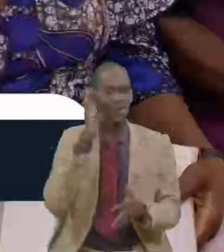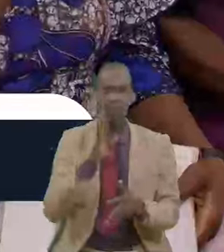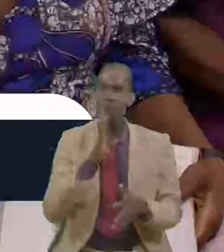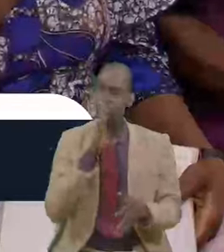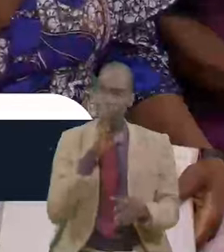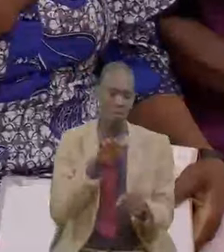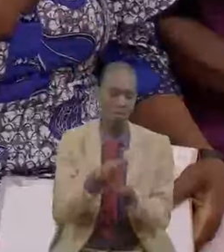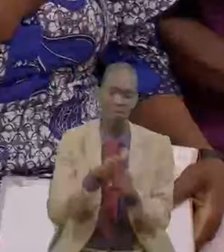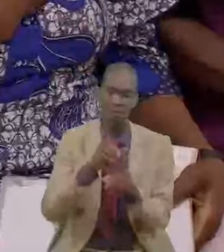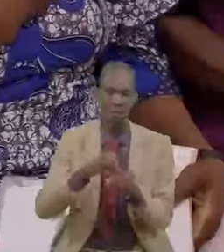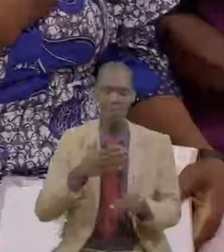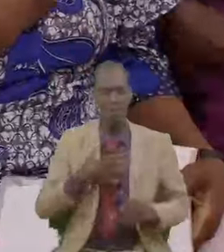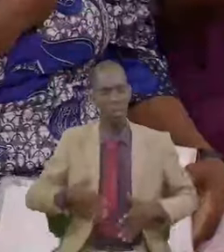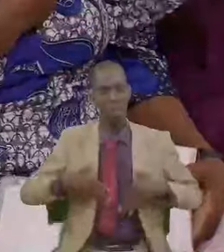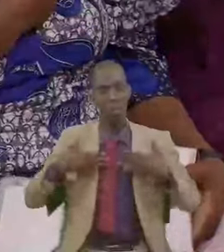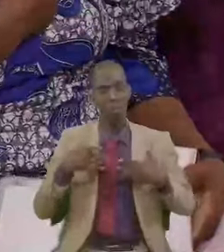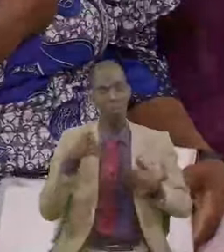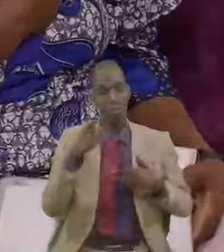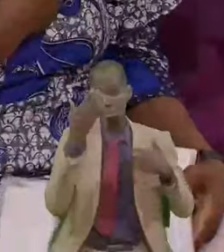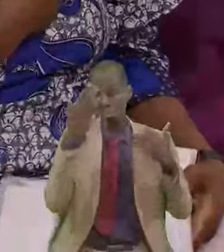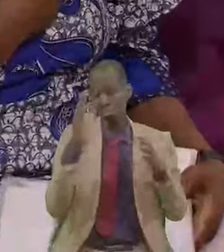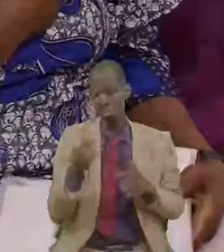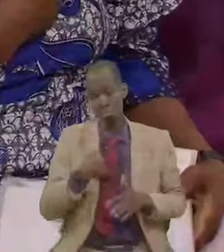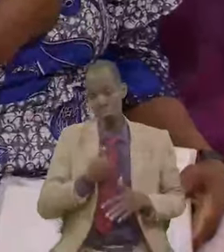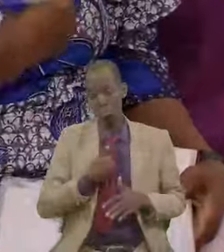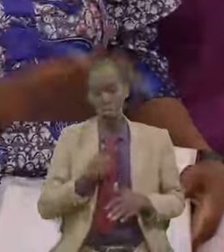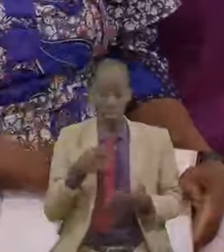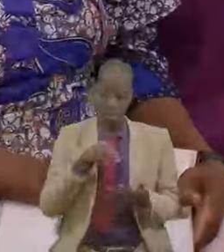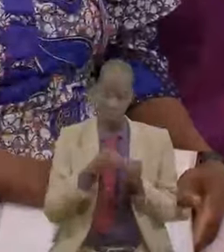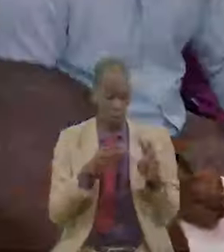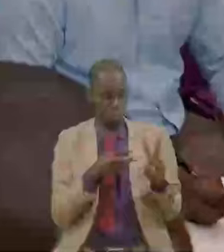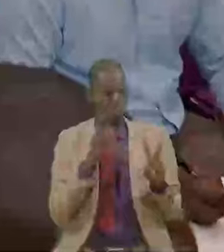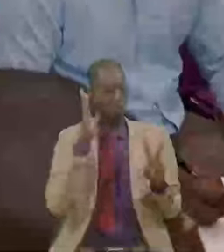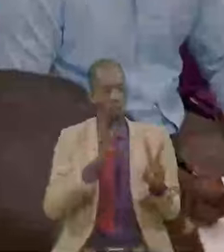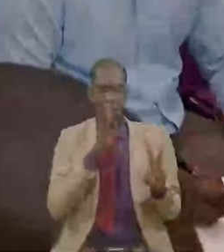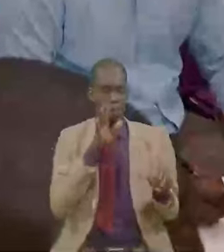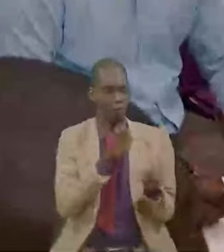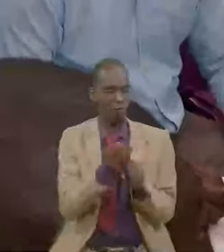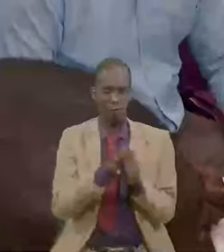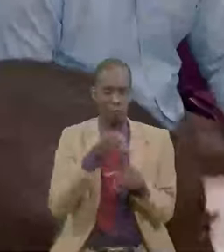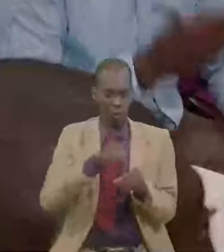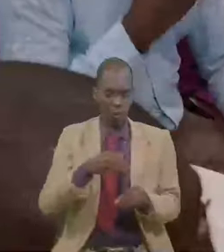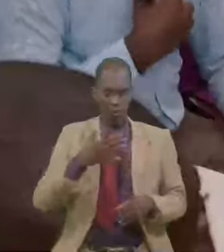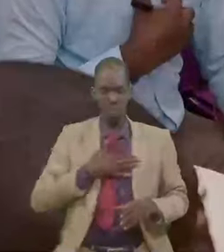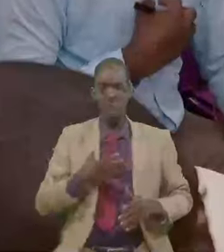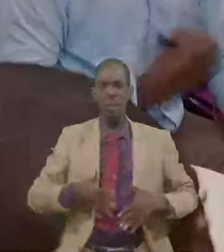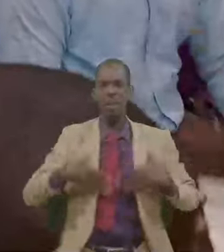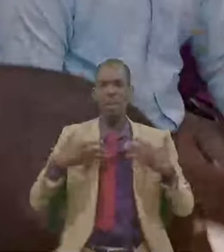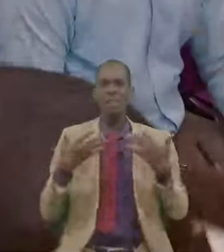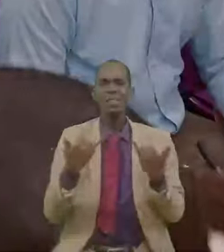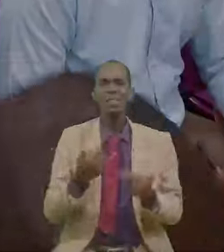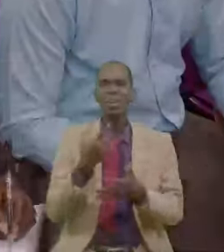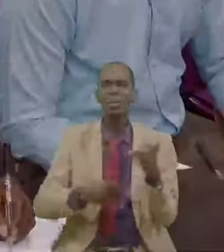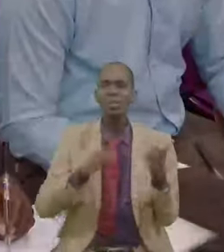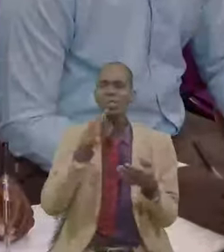ma vie. Je dis ce deuxième point sera accompli dans ma vie. C'est quoi numéro